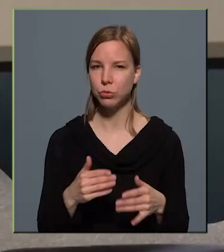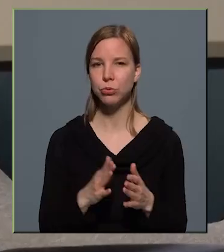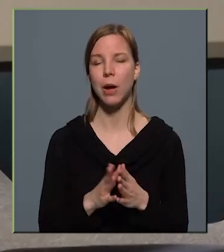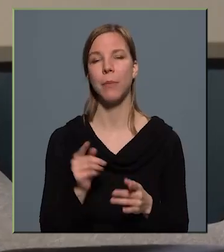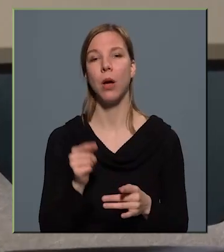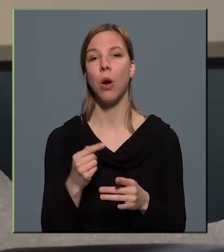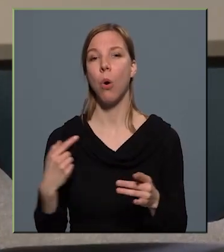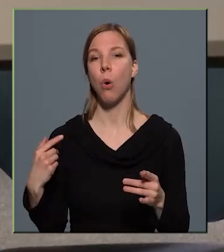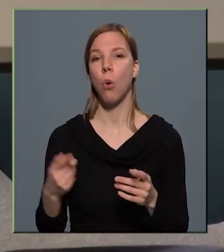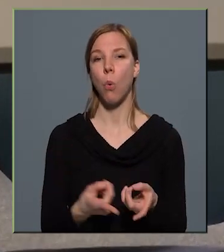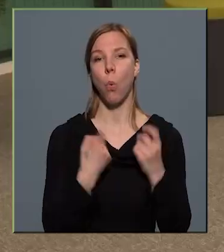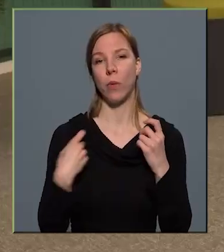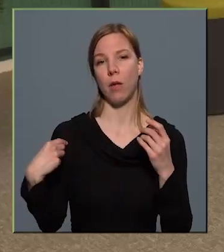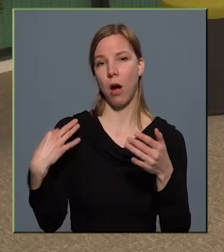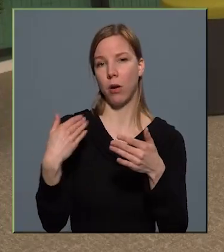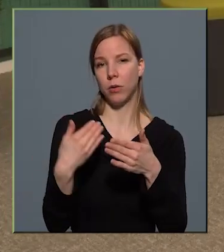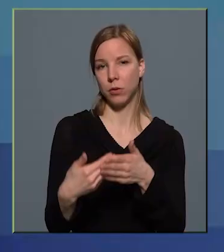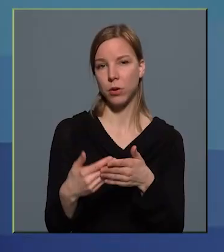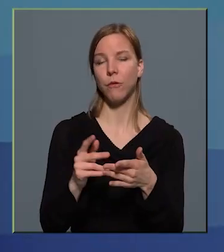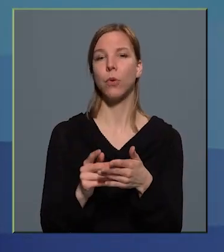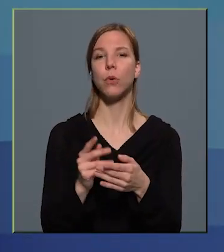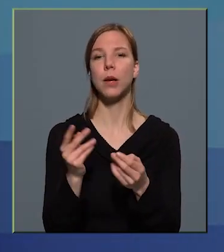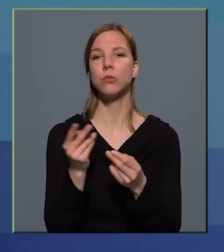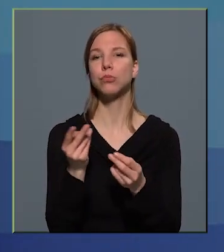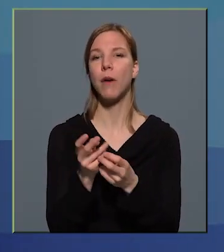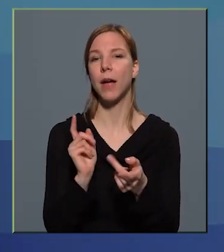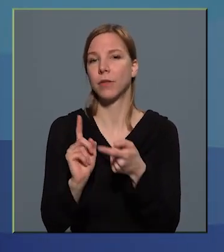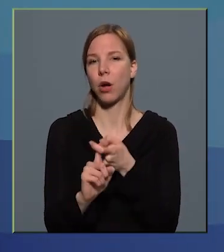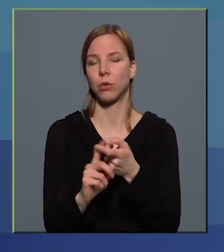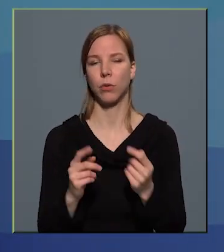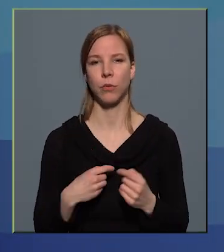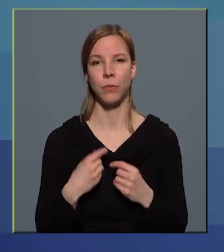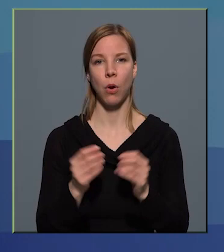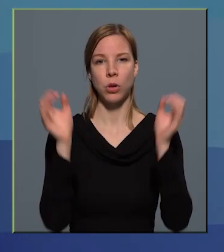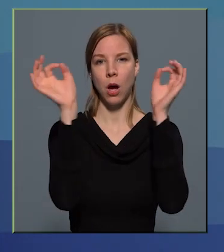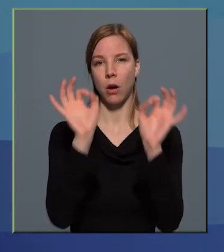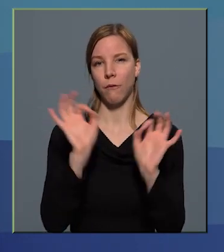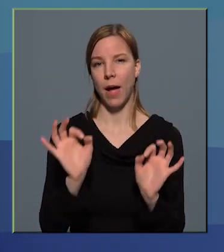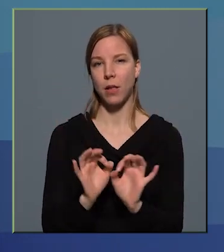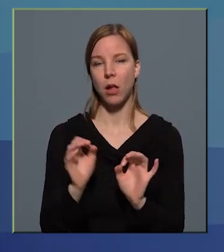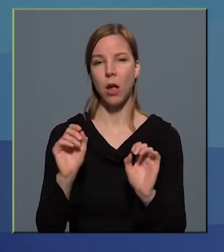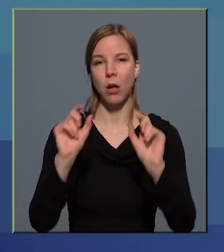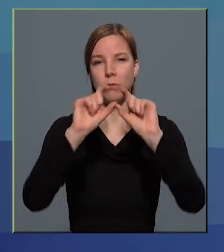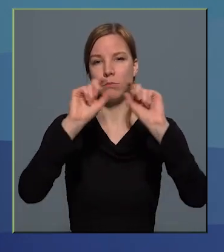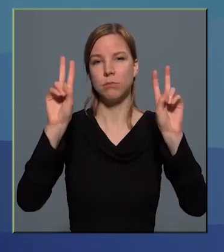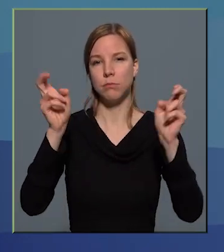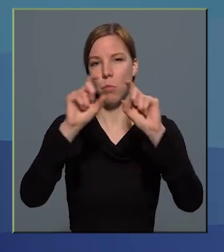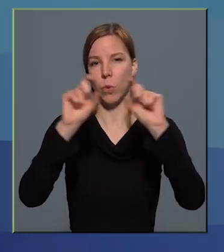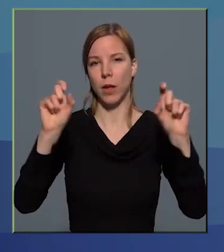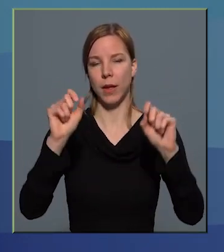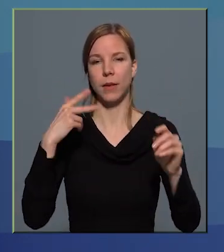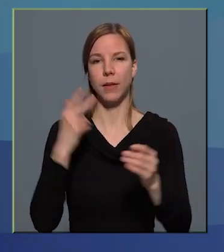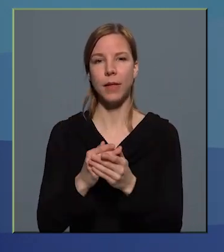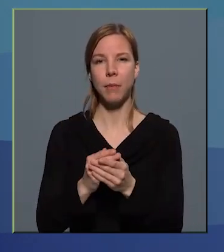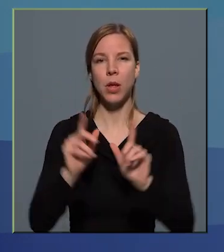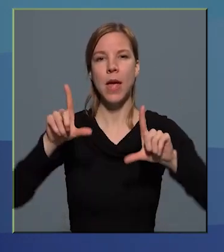hogy honnan jövünk, és hová tartozunk. Hogyha a vállalatunk jelmondatát idézem, ugye életre tervezve, ezt